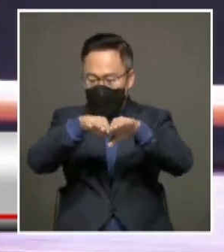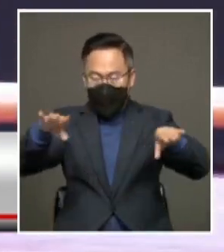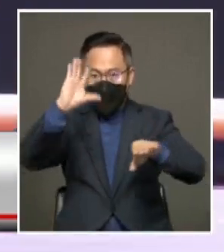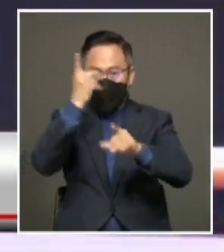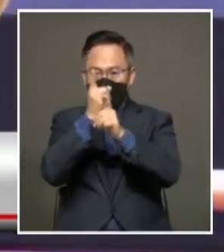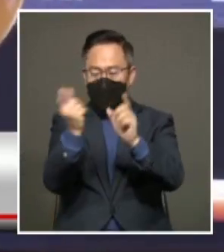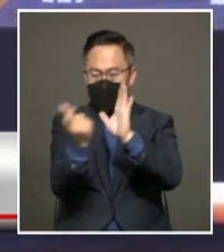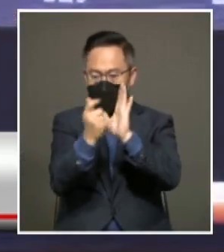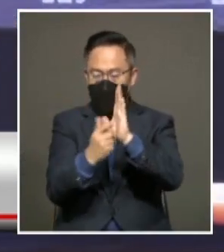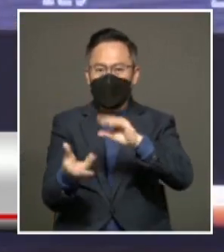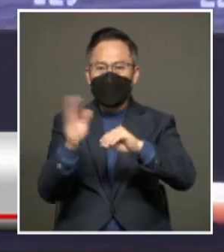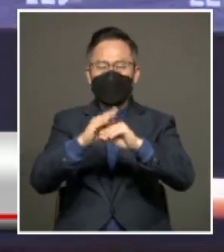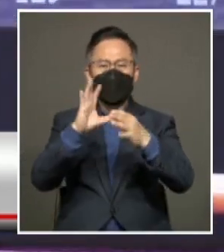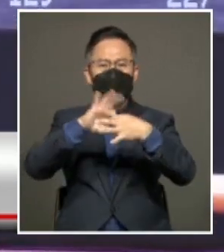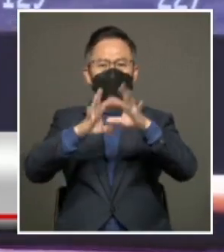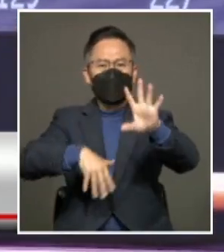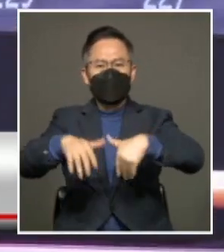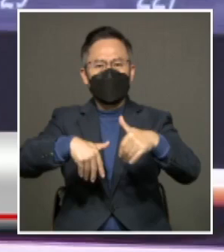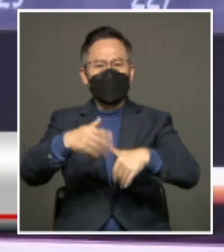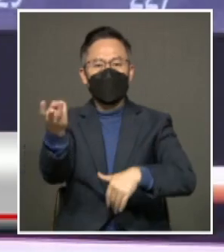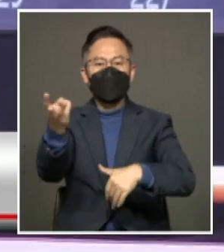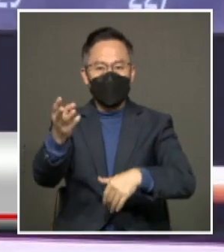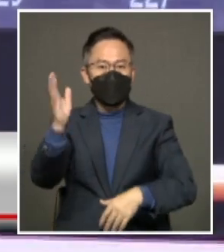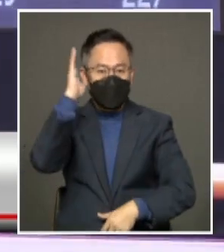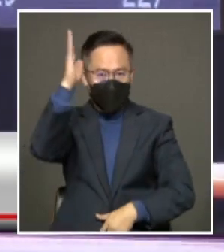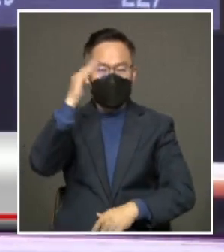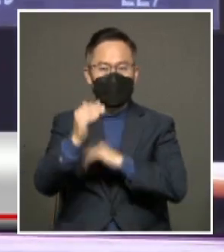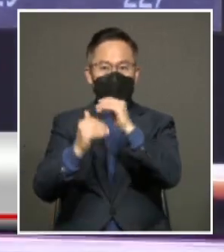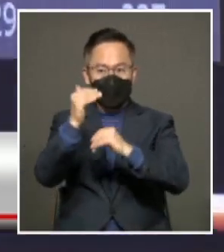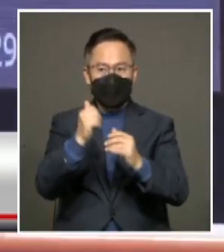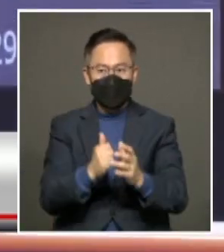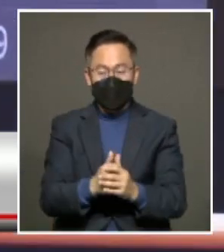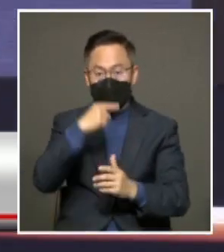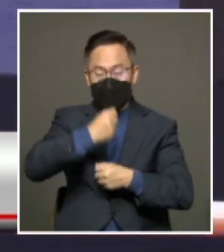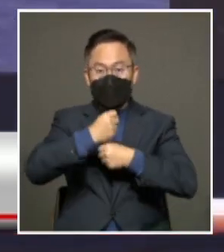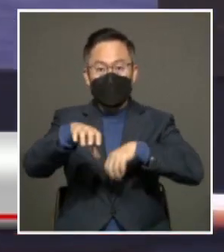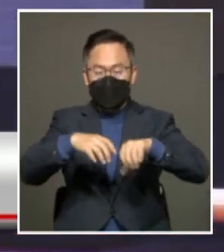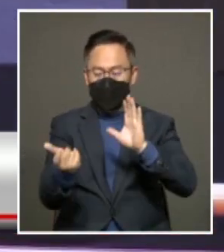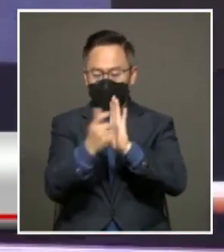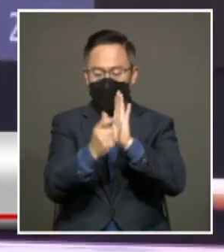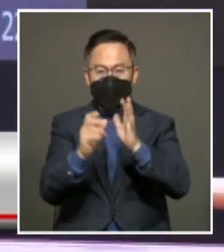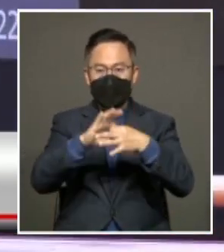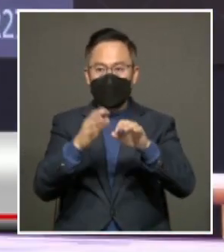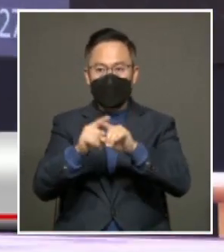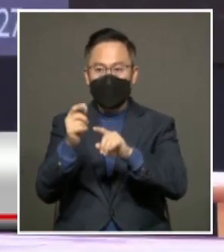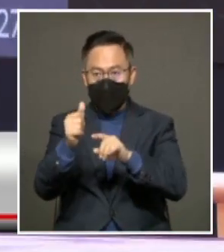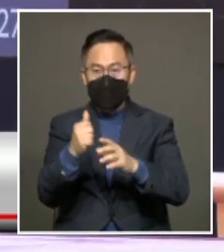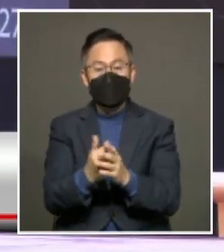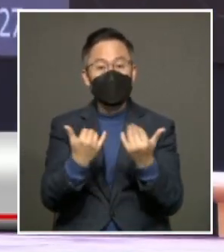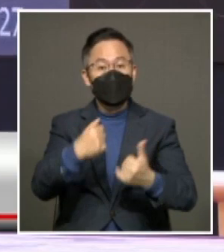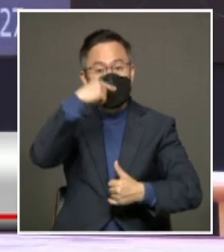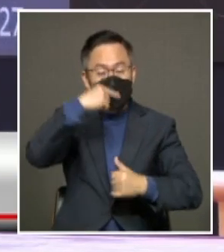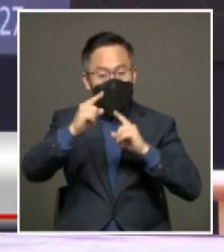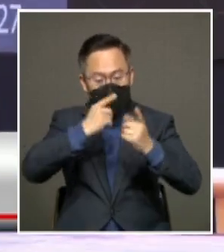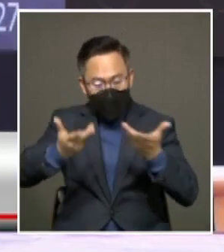าพกีฬาซีเกมจะมีสิทธิ์ที่จะเลือกการบรรจุกีฬาชนิดต่างๆลงทำการแข่งขันซึ่งไทยก็ได้มีการ